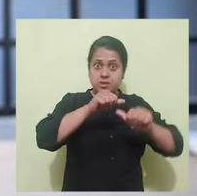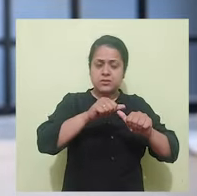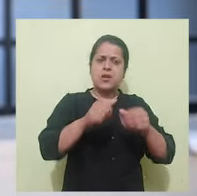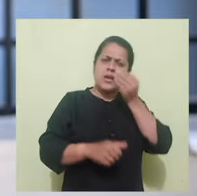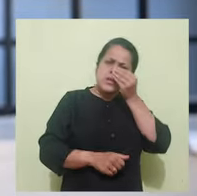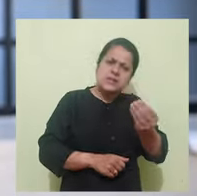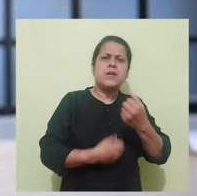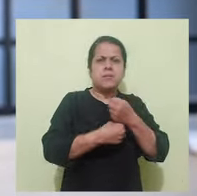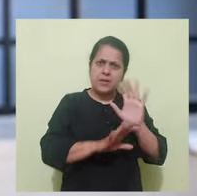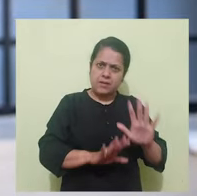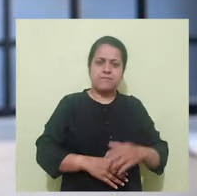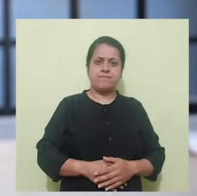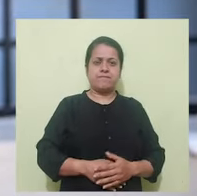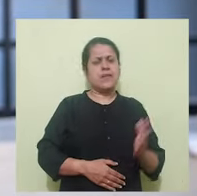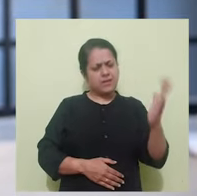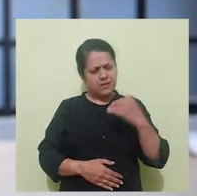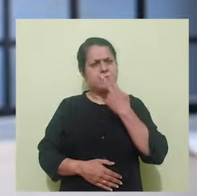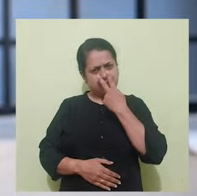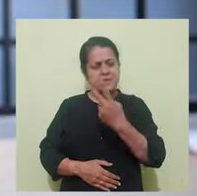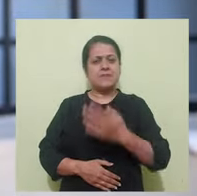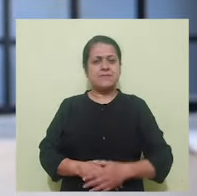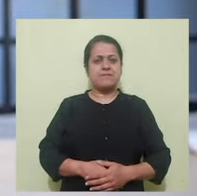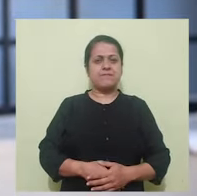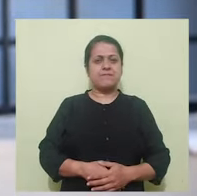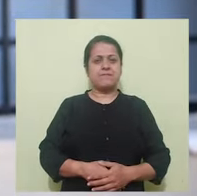आसा. तर पळोवया कितली सोपी आसा पळय.